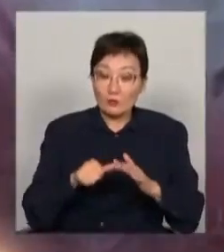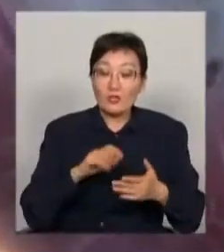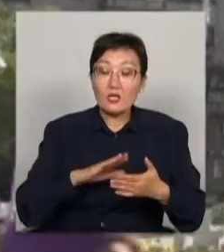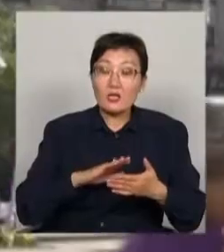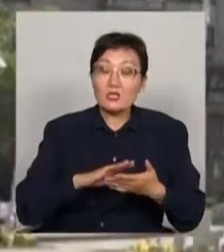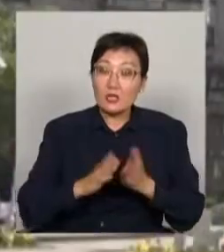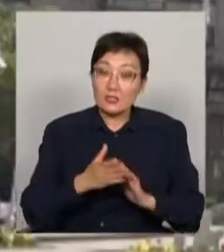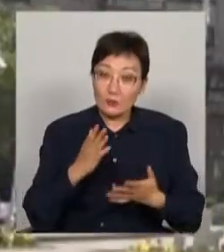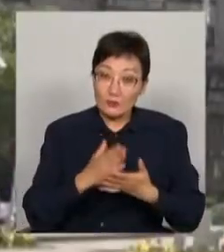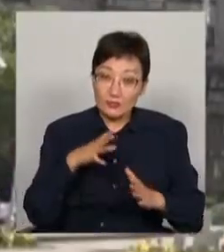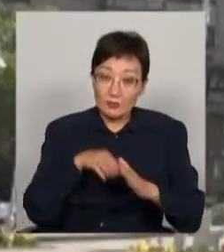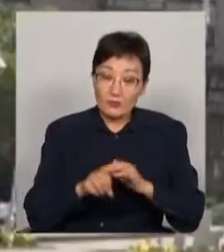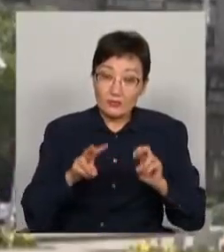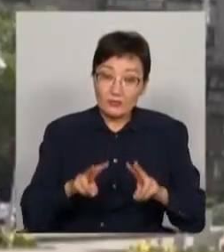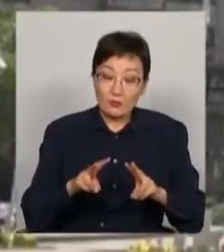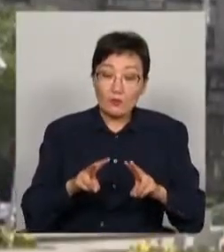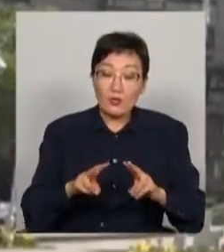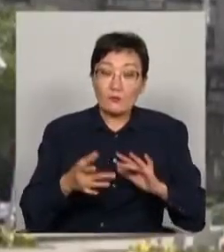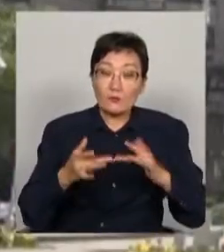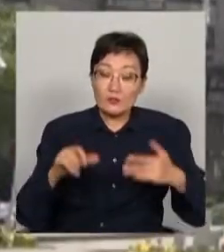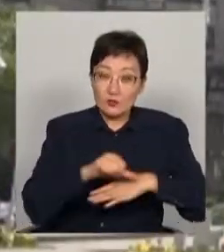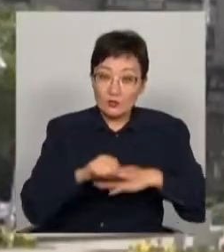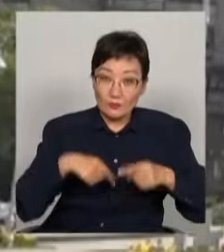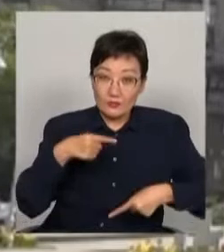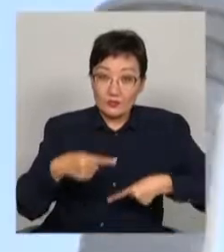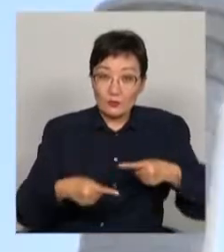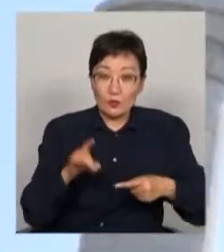сөз етті. Ол үшін арнайы